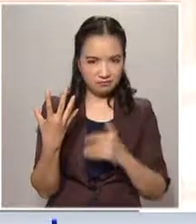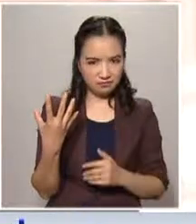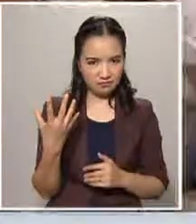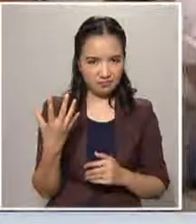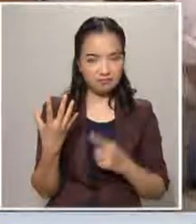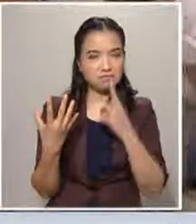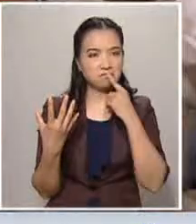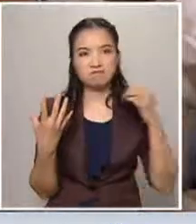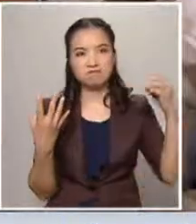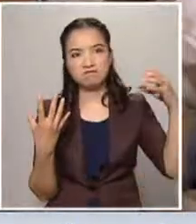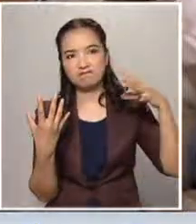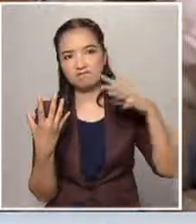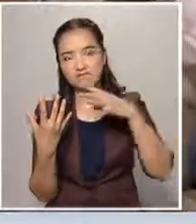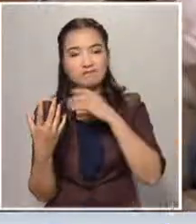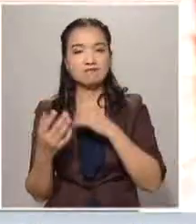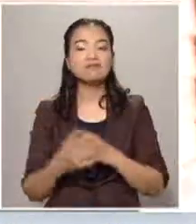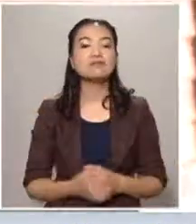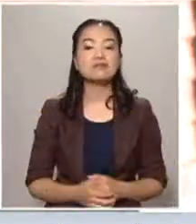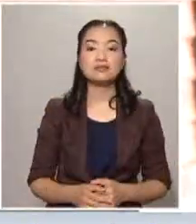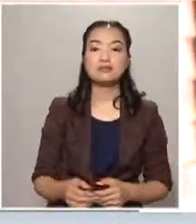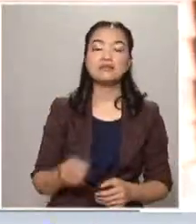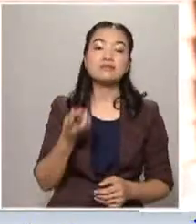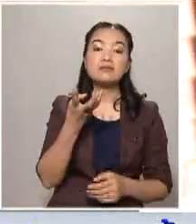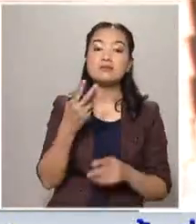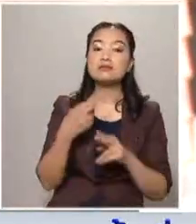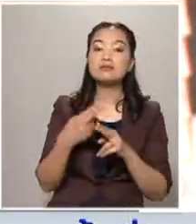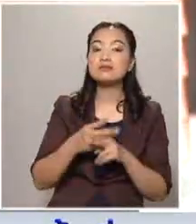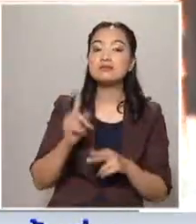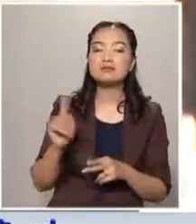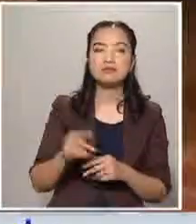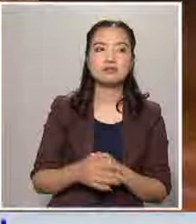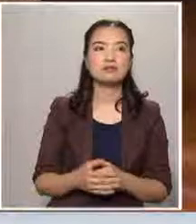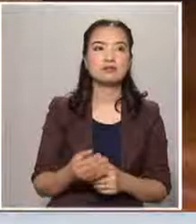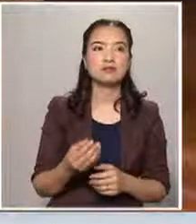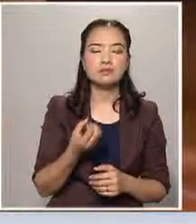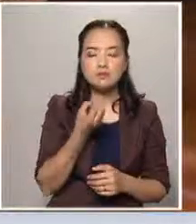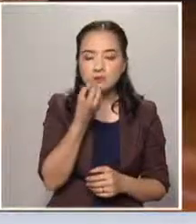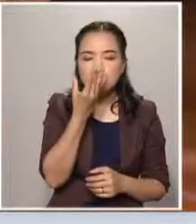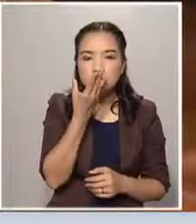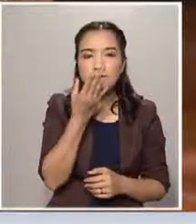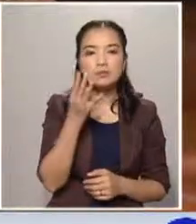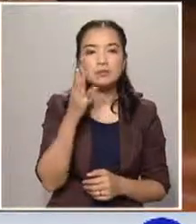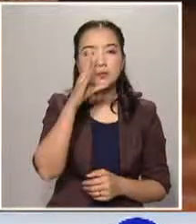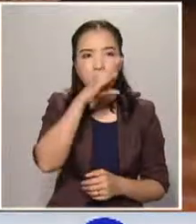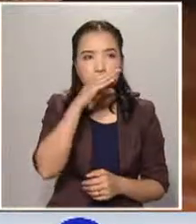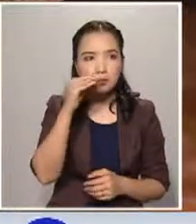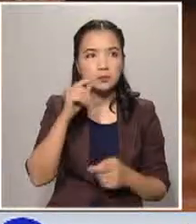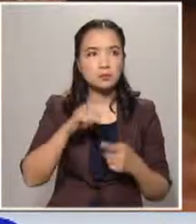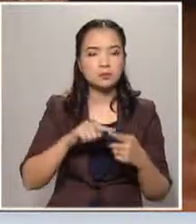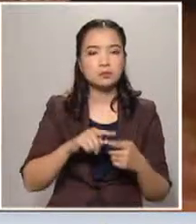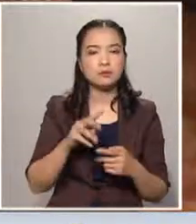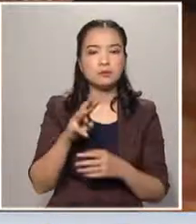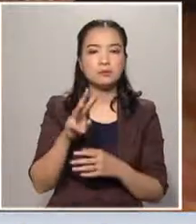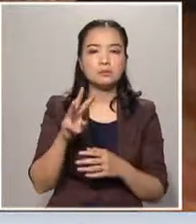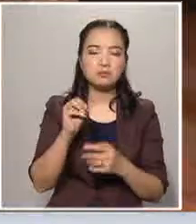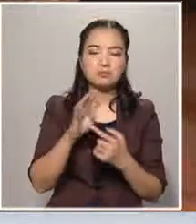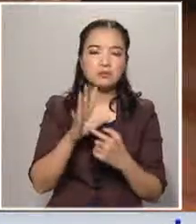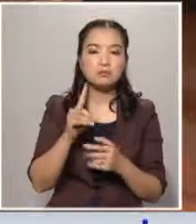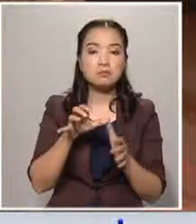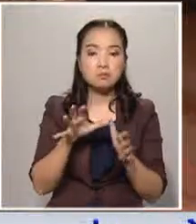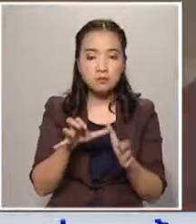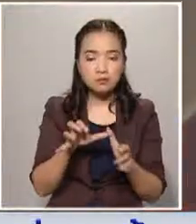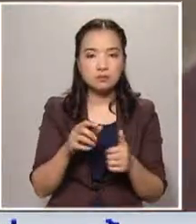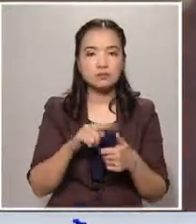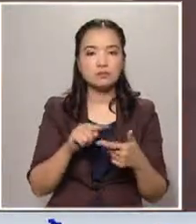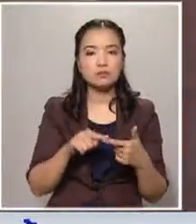ใหญ่เหรอข้าวของผู้ใหญ่นี่มีชื่อมีอะไรไหม มีข้าวมะลิ105มันปูห